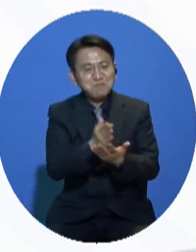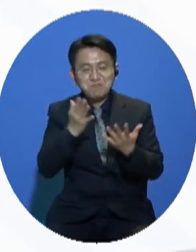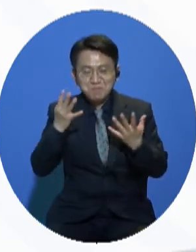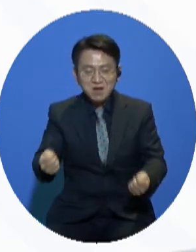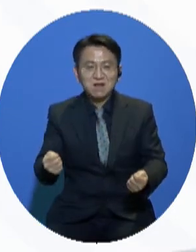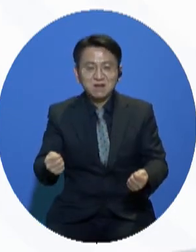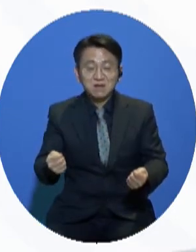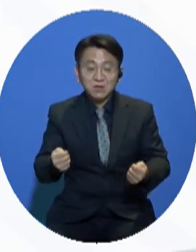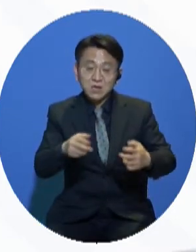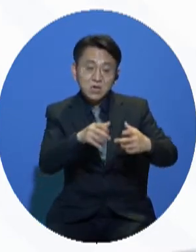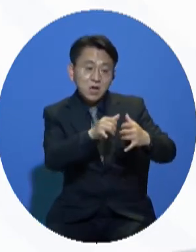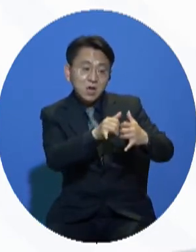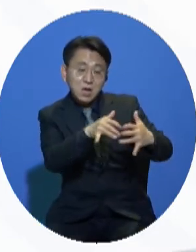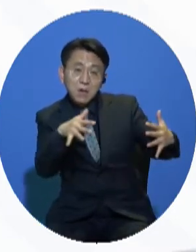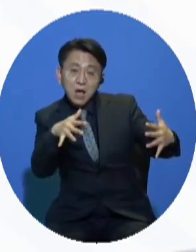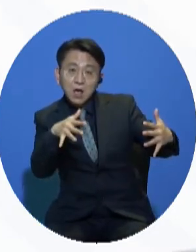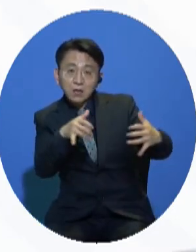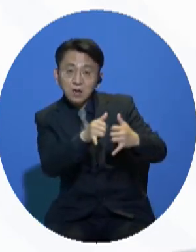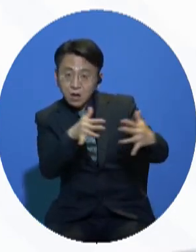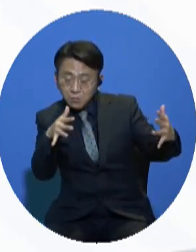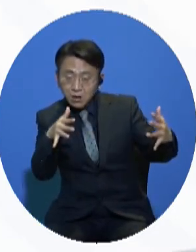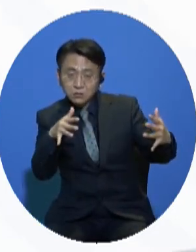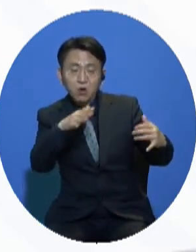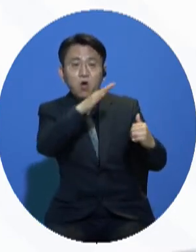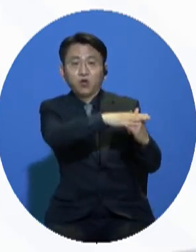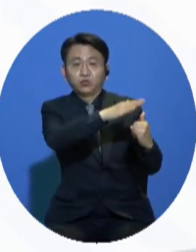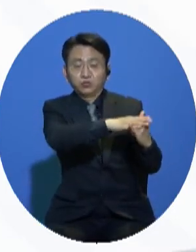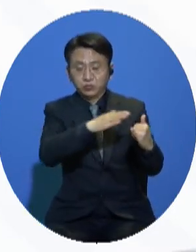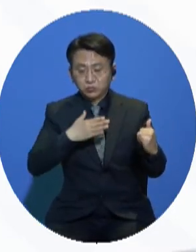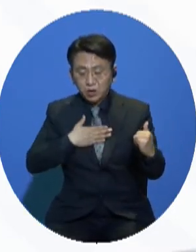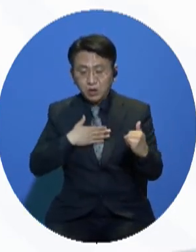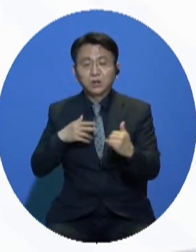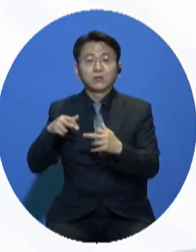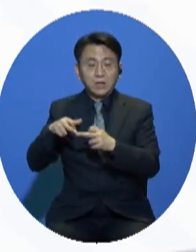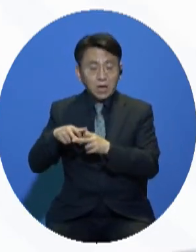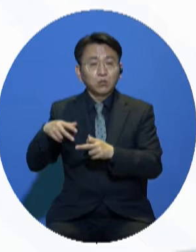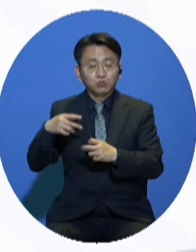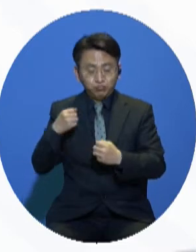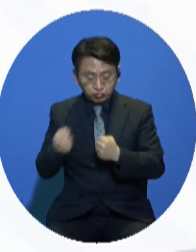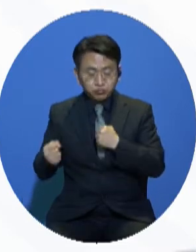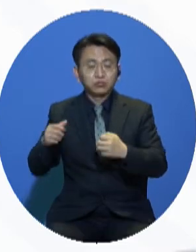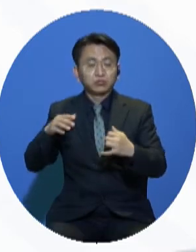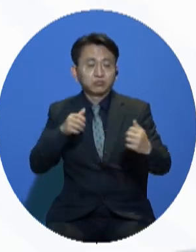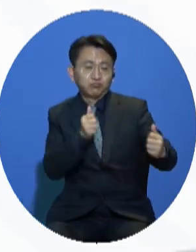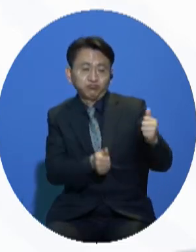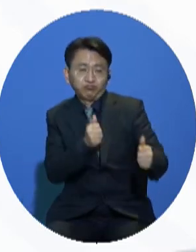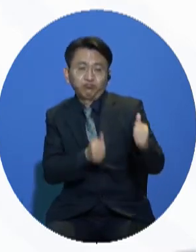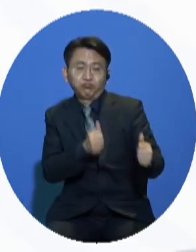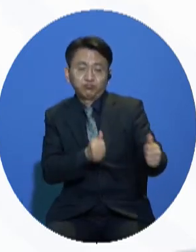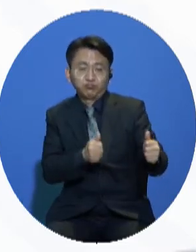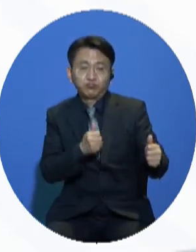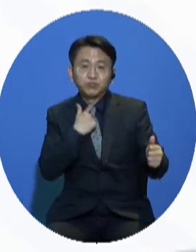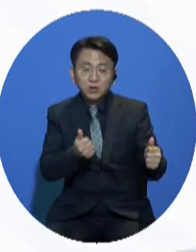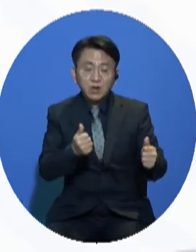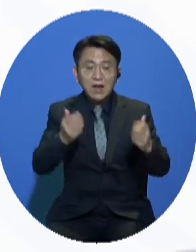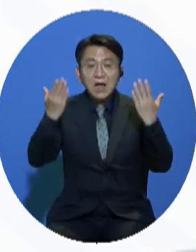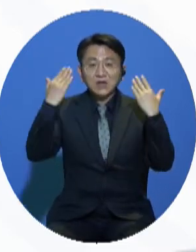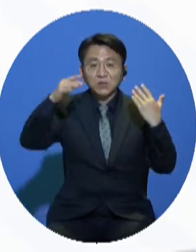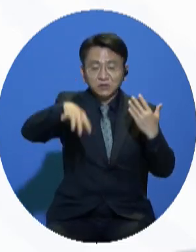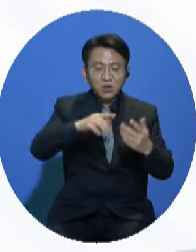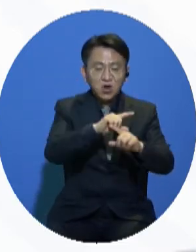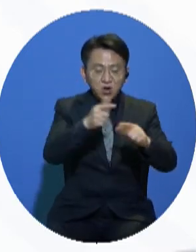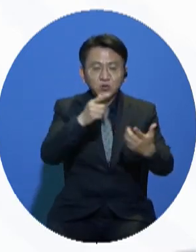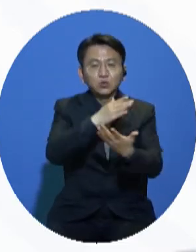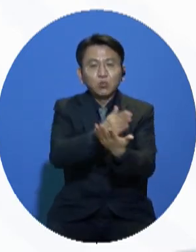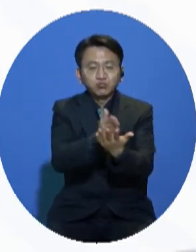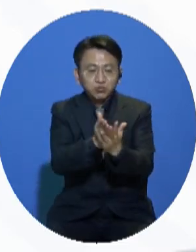때문에 or normal 비장애인 kids, right? 선수들, 일반 I broke every 어린이들하고도 school record 경쟁을 for 많이 하게 normal 되었습니다. Then I 학교에서 went to 여러 regional 스포츠 tournaments 종목에서 and I